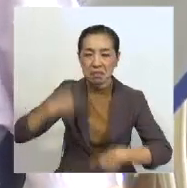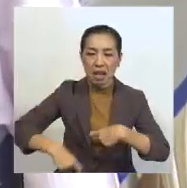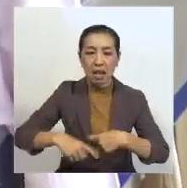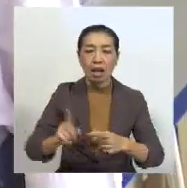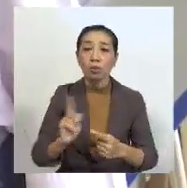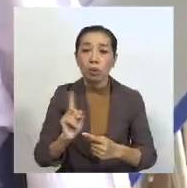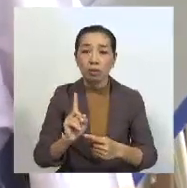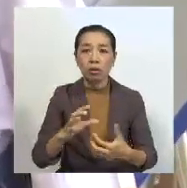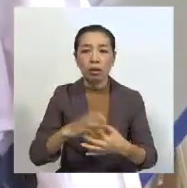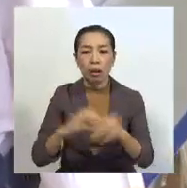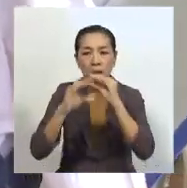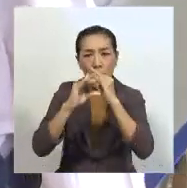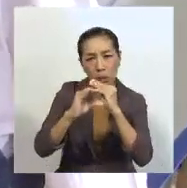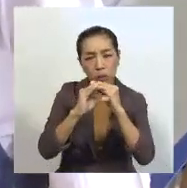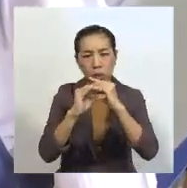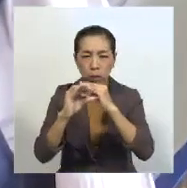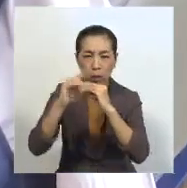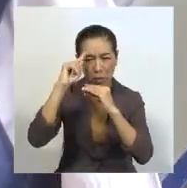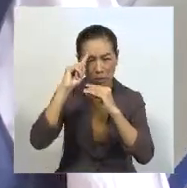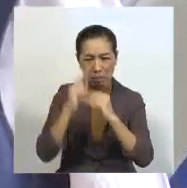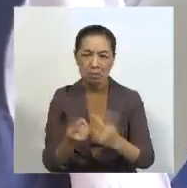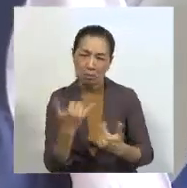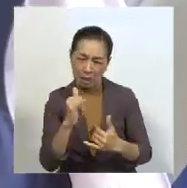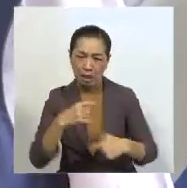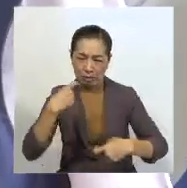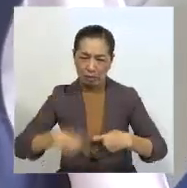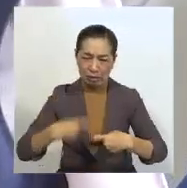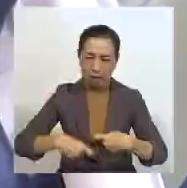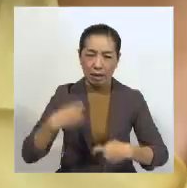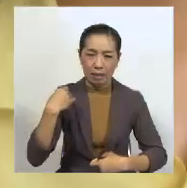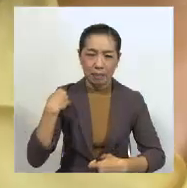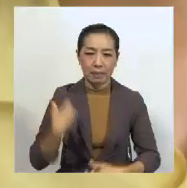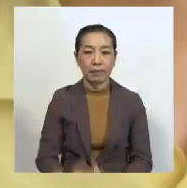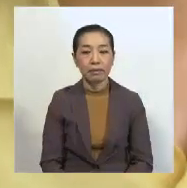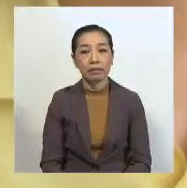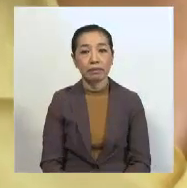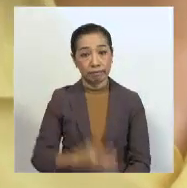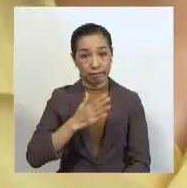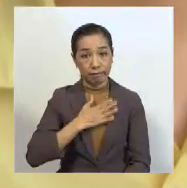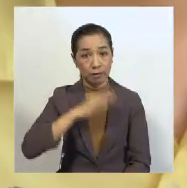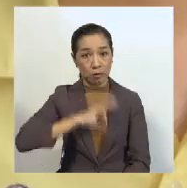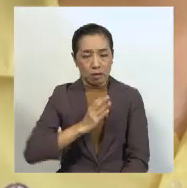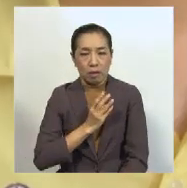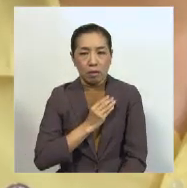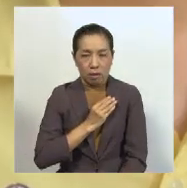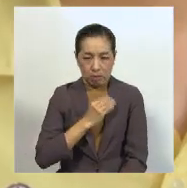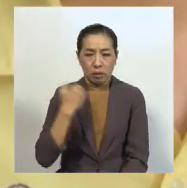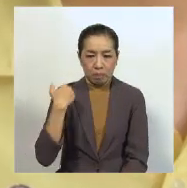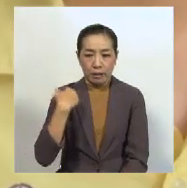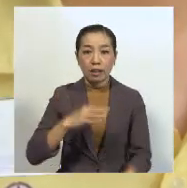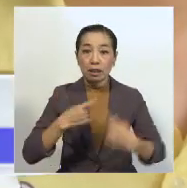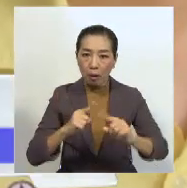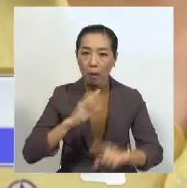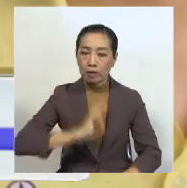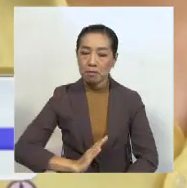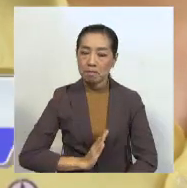ตรงที่มันเป่ายากแล้วเครื่องอาจจะเป่าไม่ค่อยได้ค่ะยากนั้น ก็รู้สึกตื่นเต้นแล้วก็เป็นเกียรติมาก